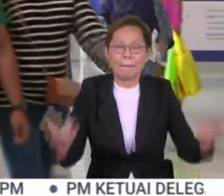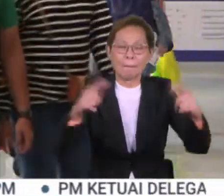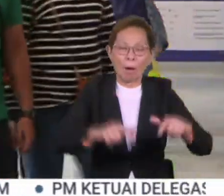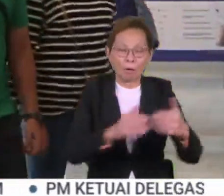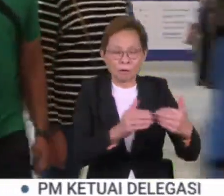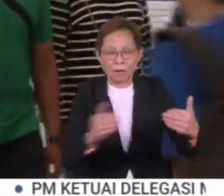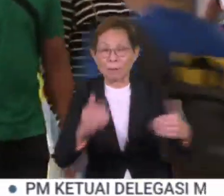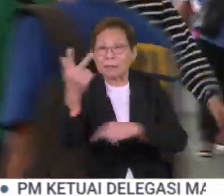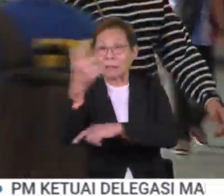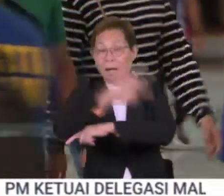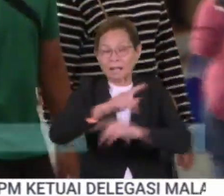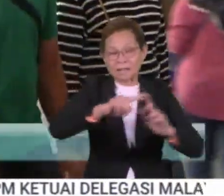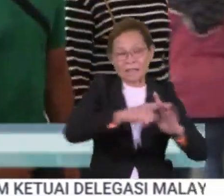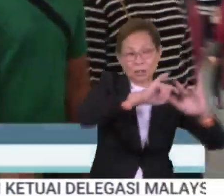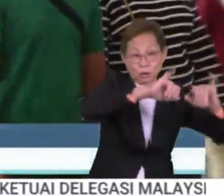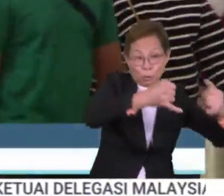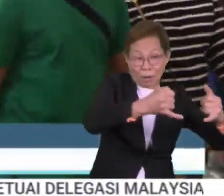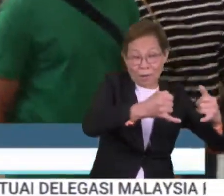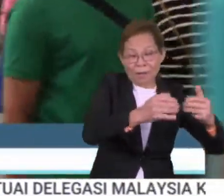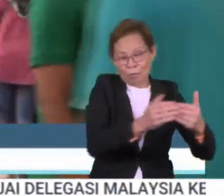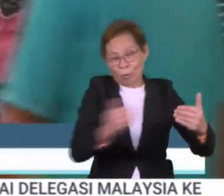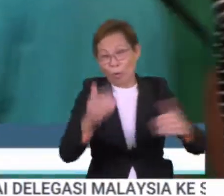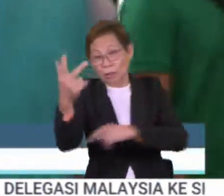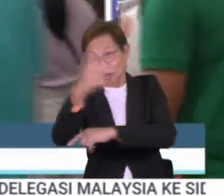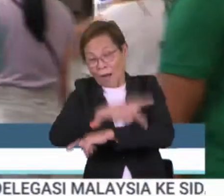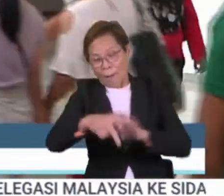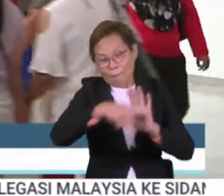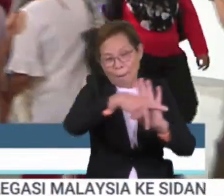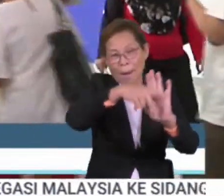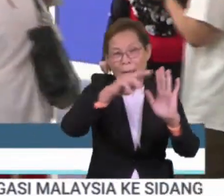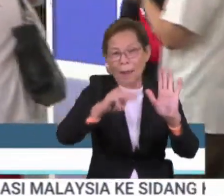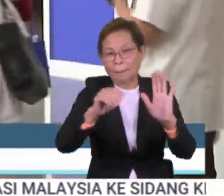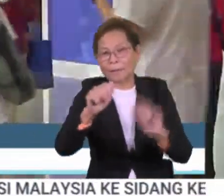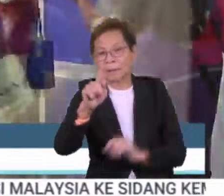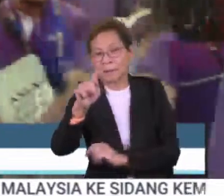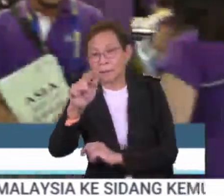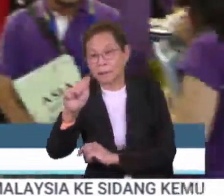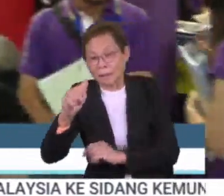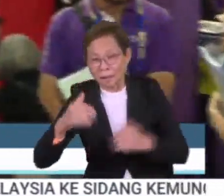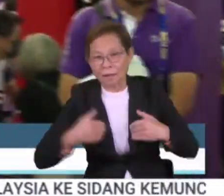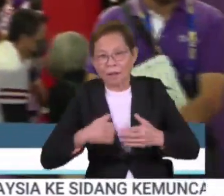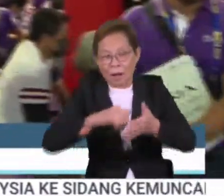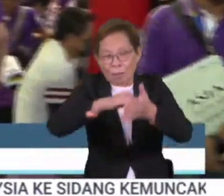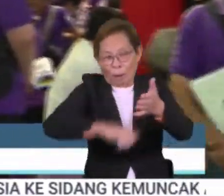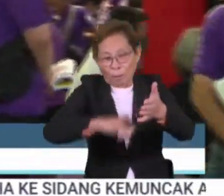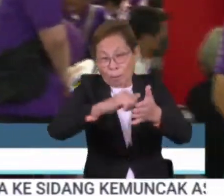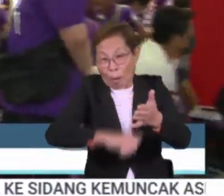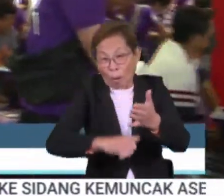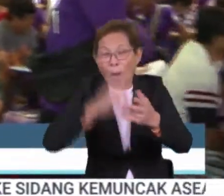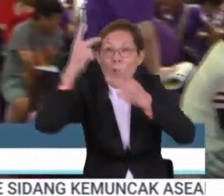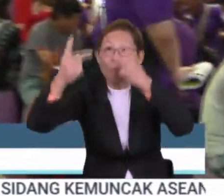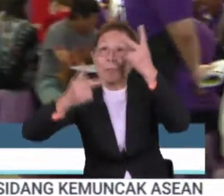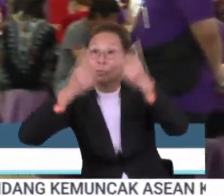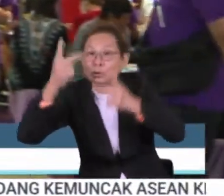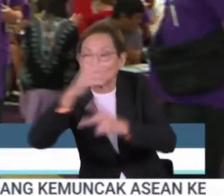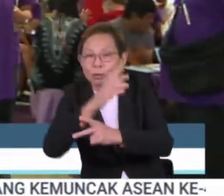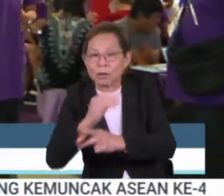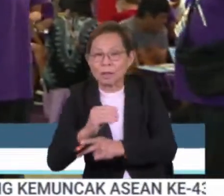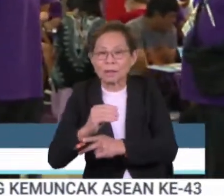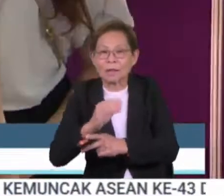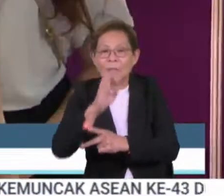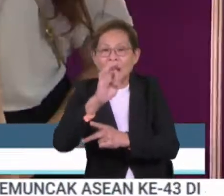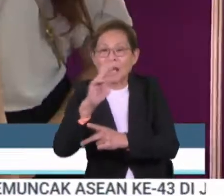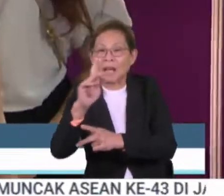Berlangsung selama 3 hari sejak Jumaat lepas, pameran MATA menyaksikan potongan harga pakej pelancongan serta